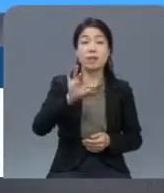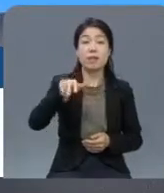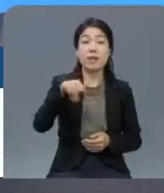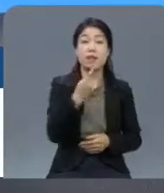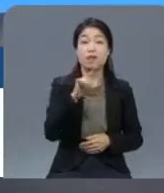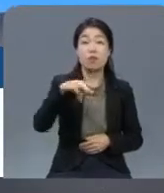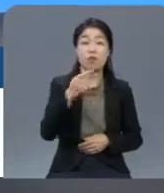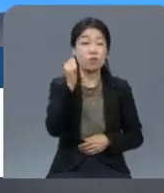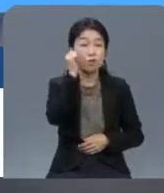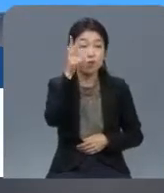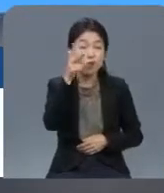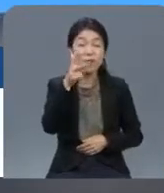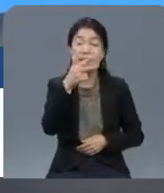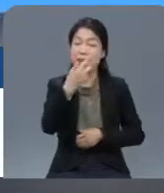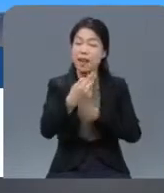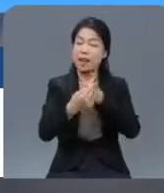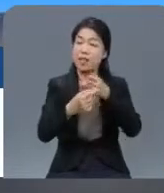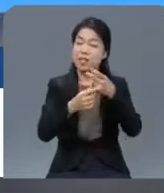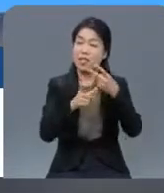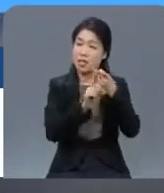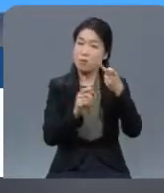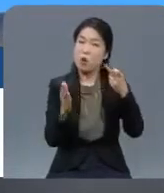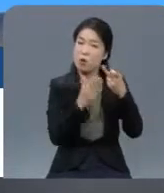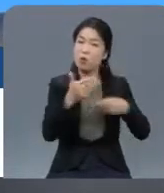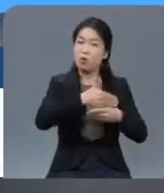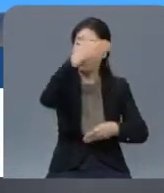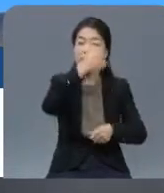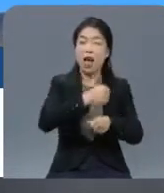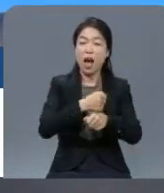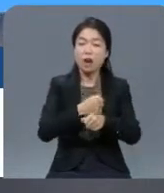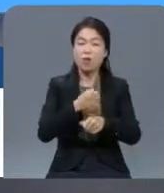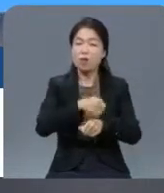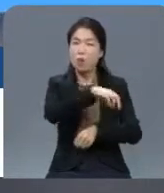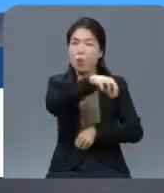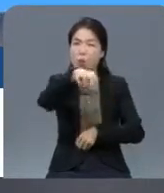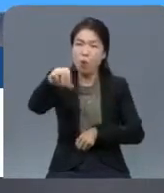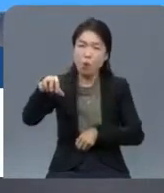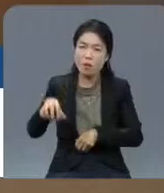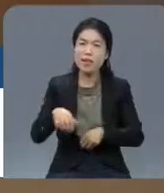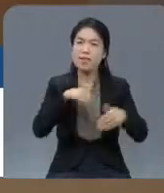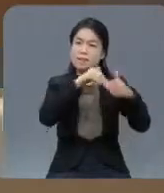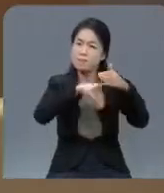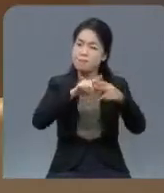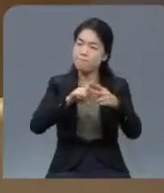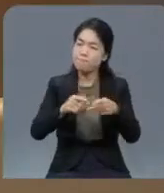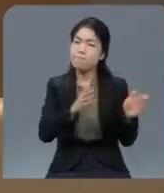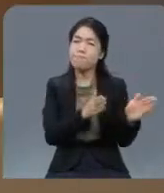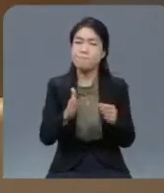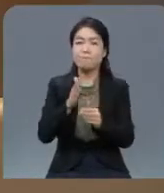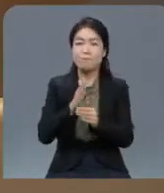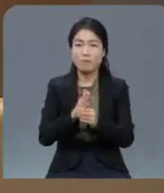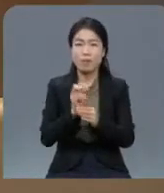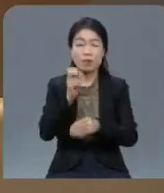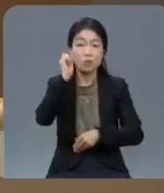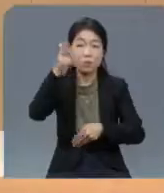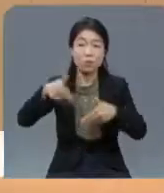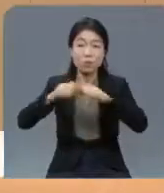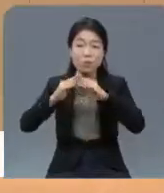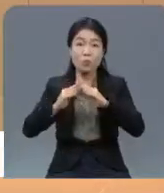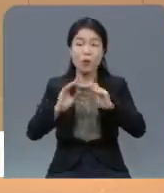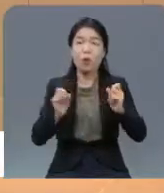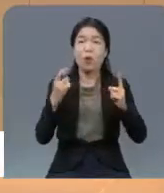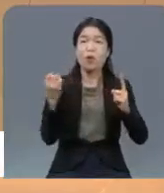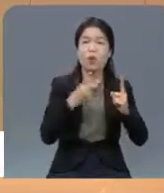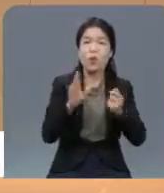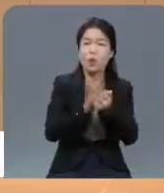개장하고 또 여러 군데도 지금 현재 착공 중이나 준비 중에 있습니다. 또 숙박시설 확충과 함께